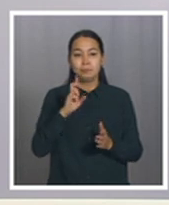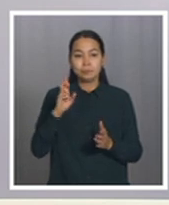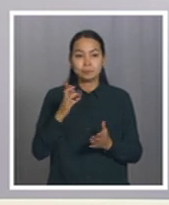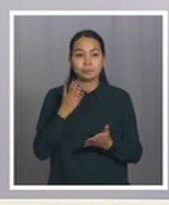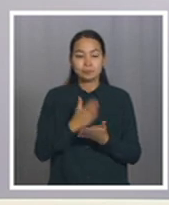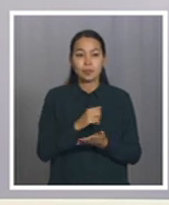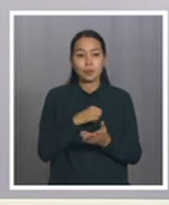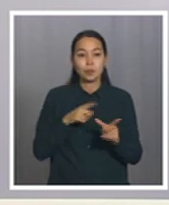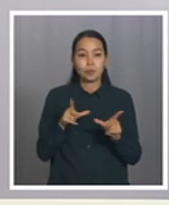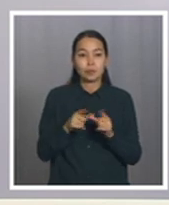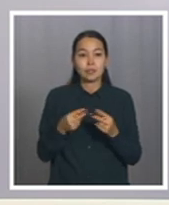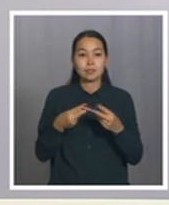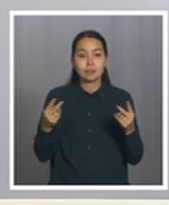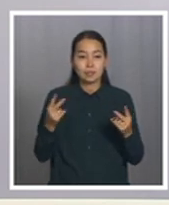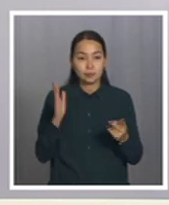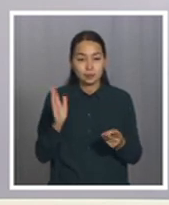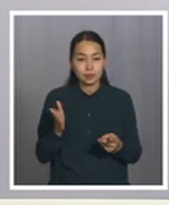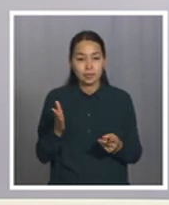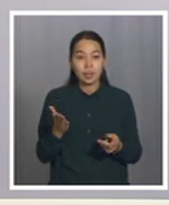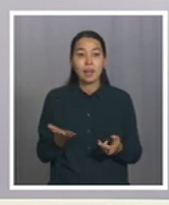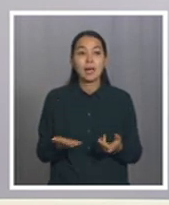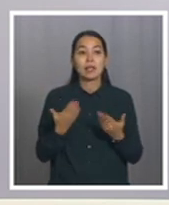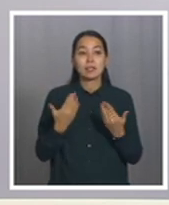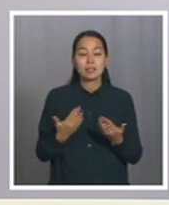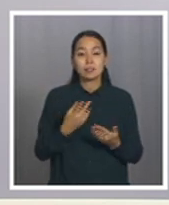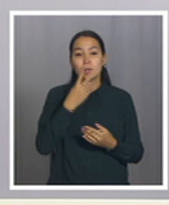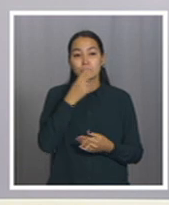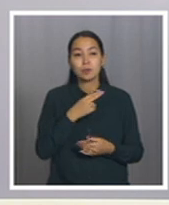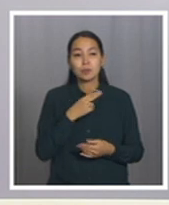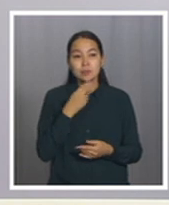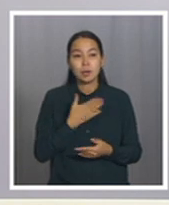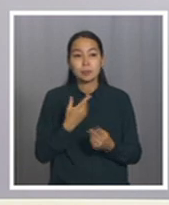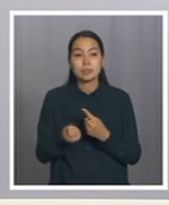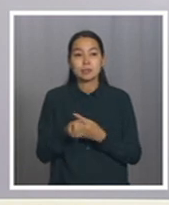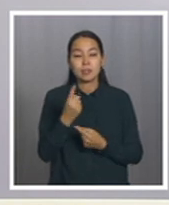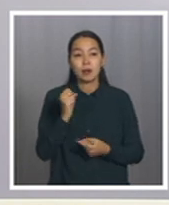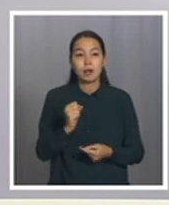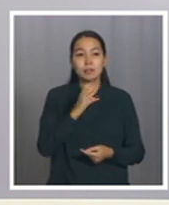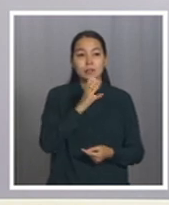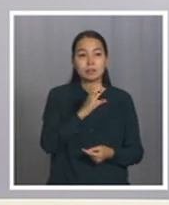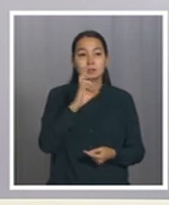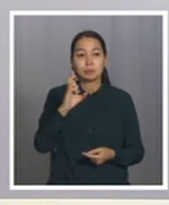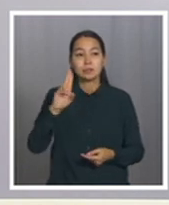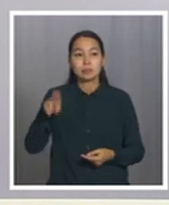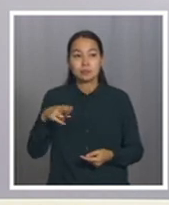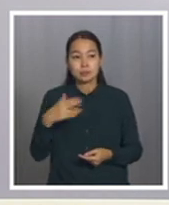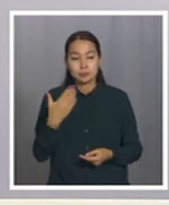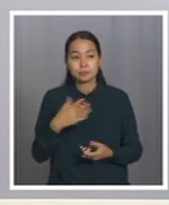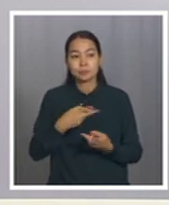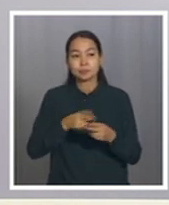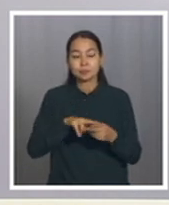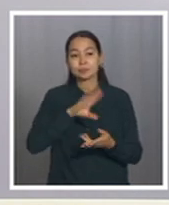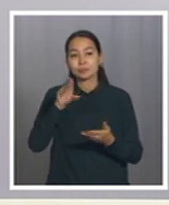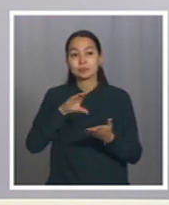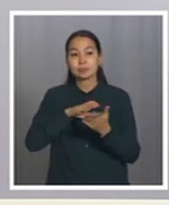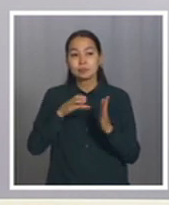тең нүктелер. Енді көріп отқандай, бізде пайда болған A, S, B, D шаршы болып келеді. Неге?